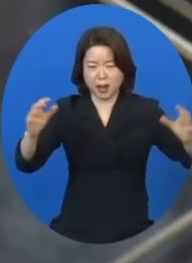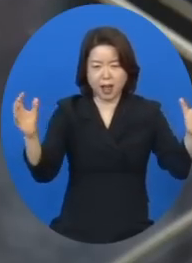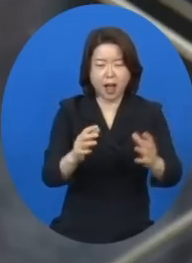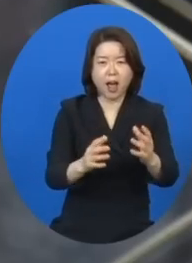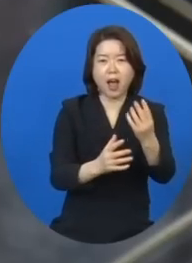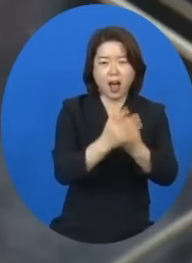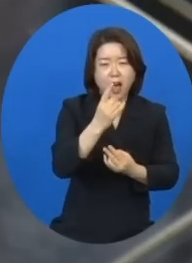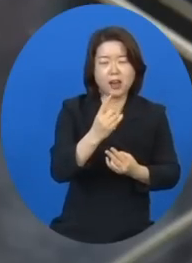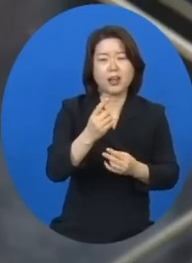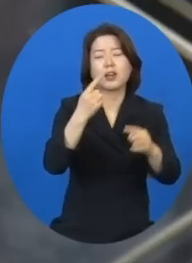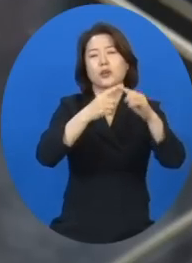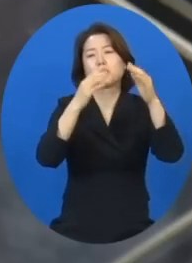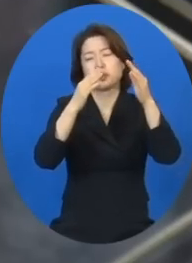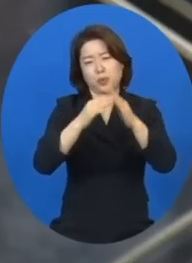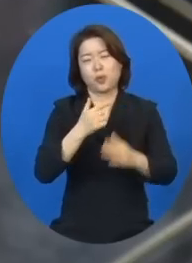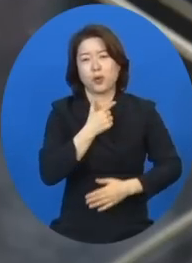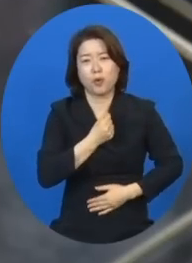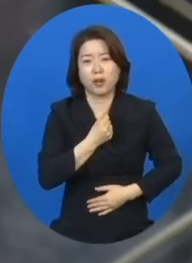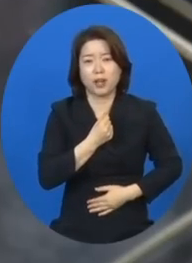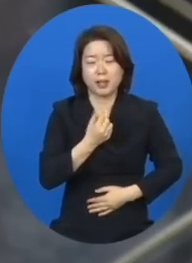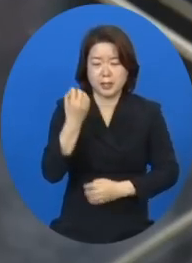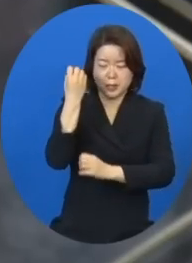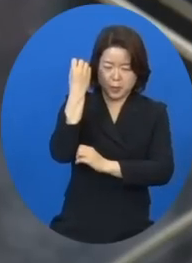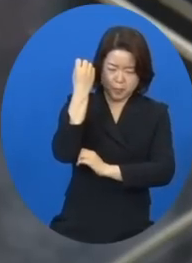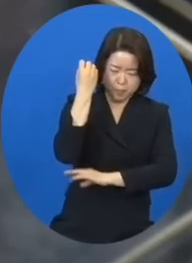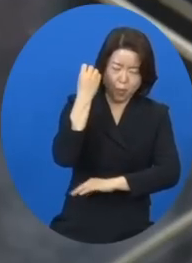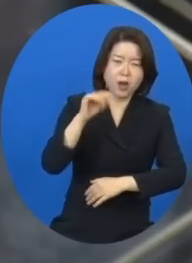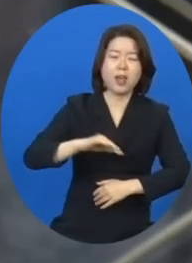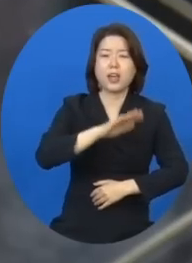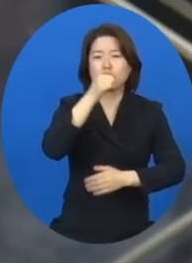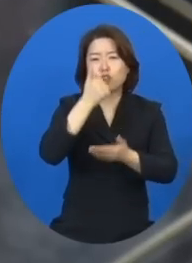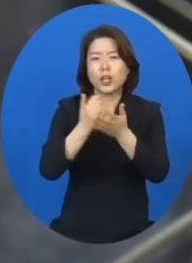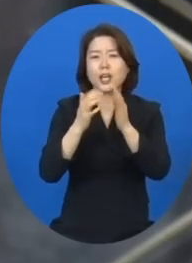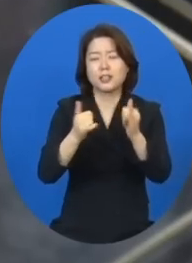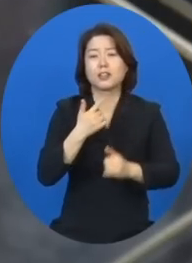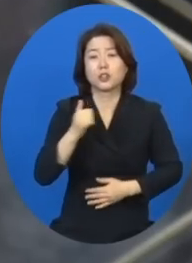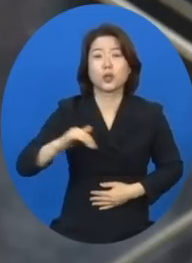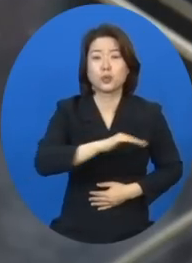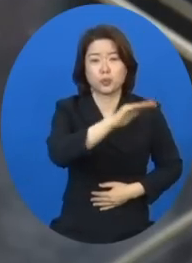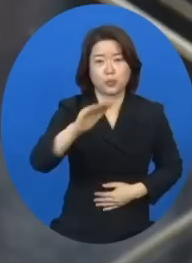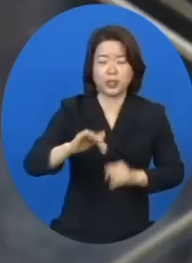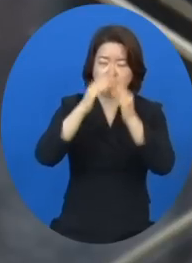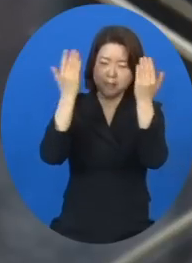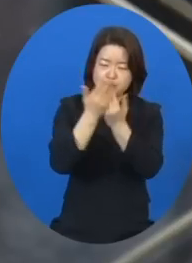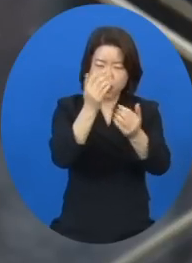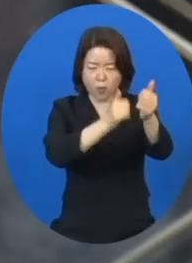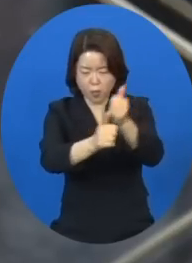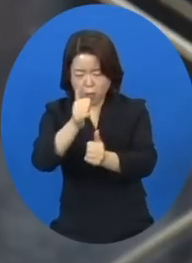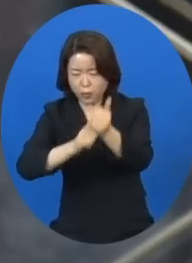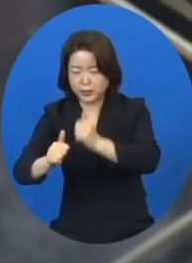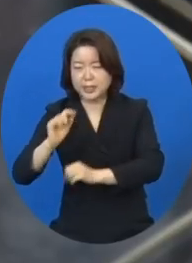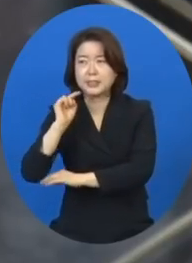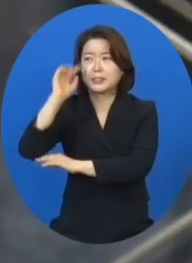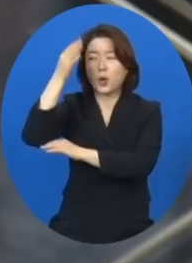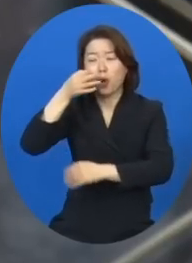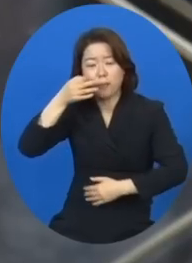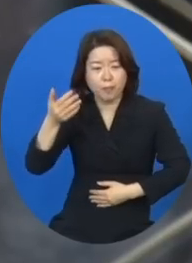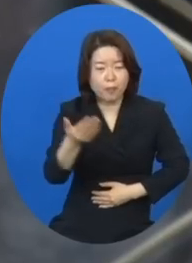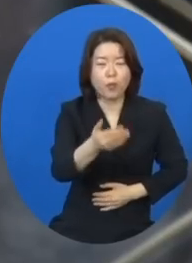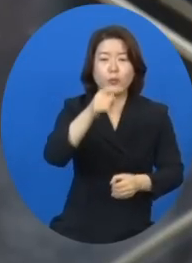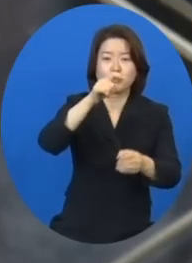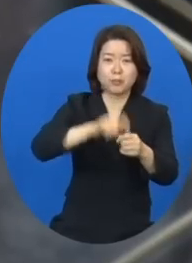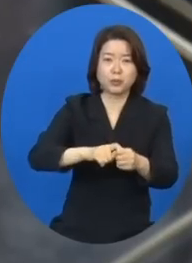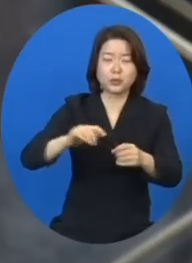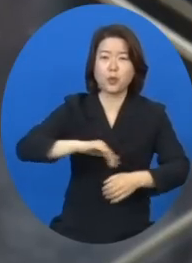교회를 원하세요. 본질상 죄인들인 우리들 모든 세대의 그 영광을 보여주기 위해 우리를